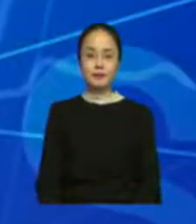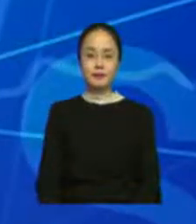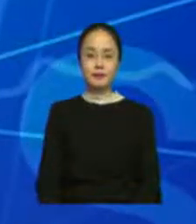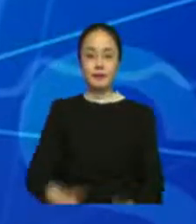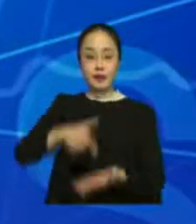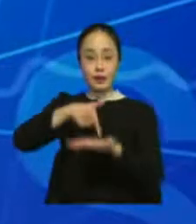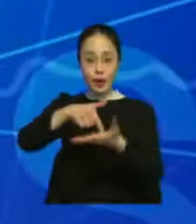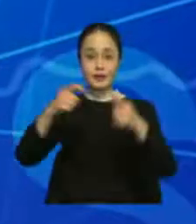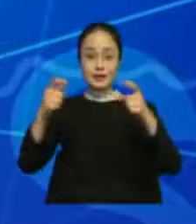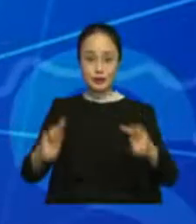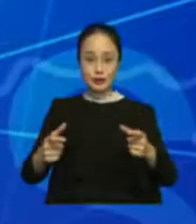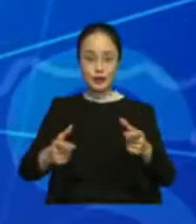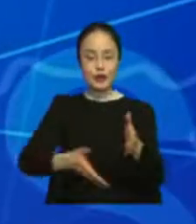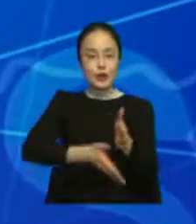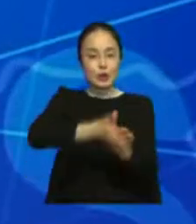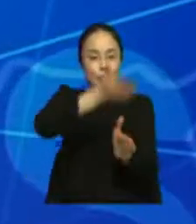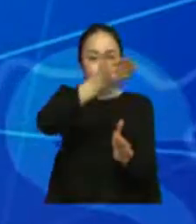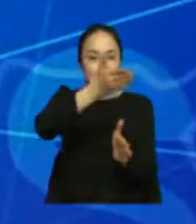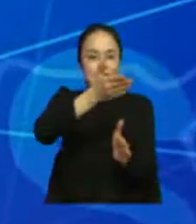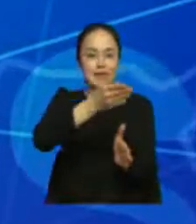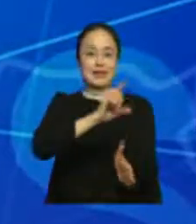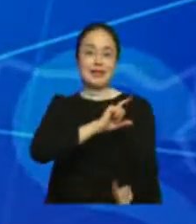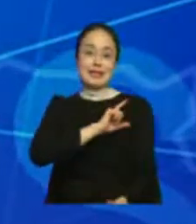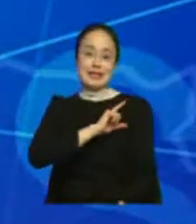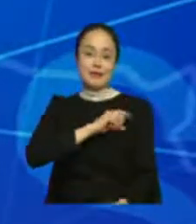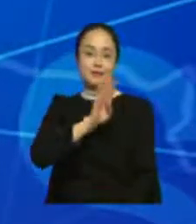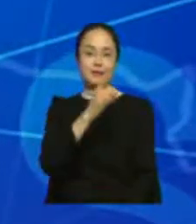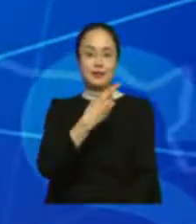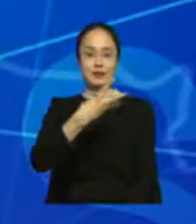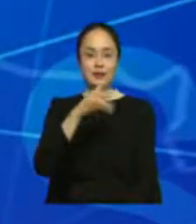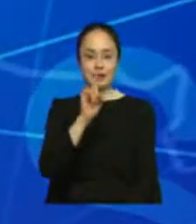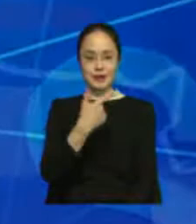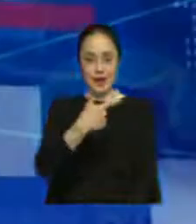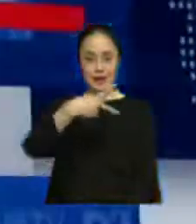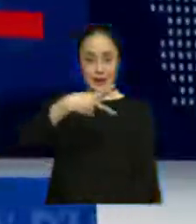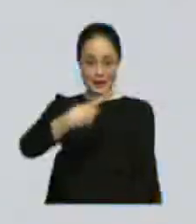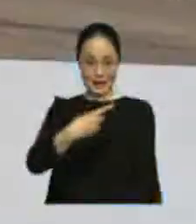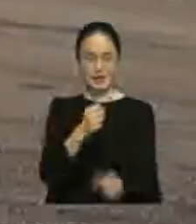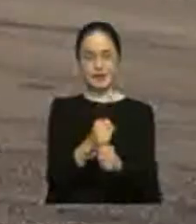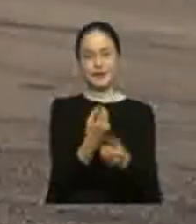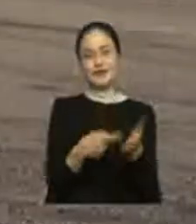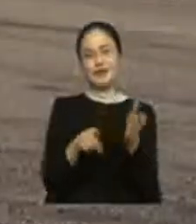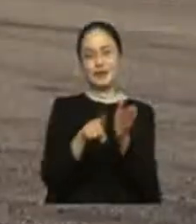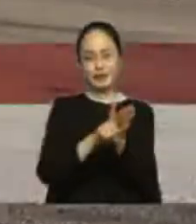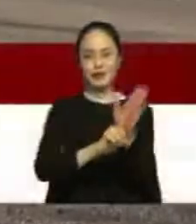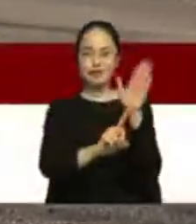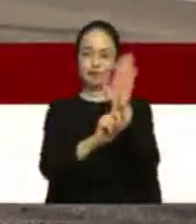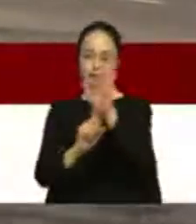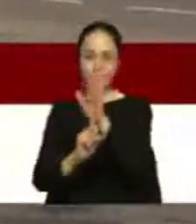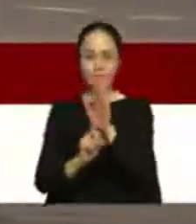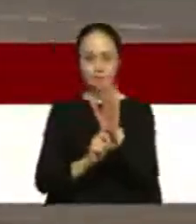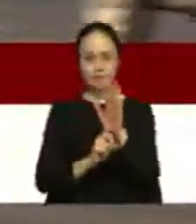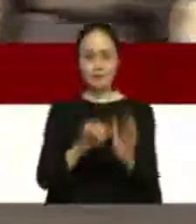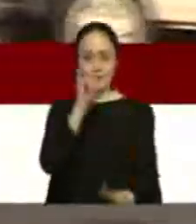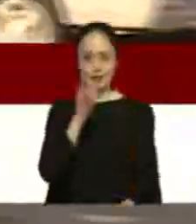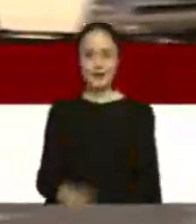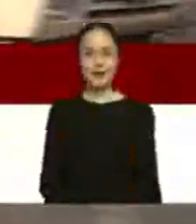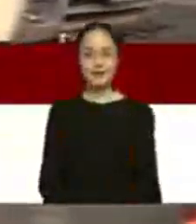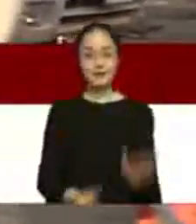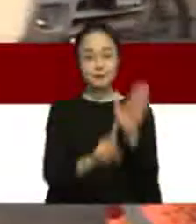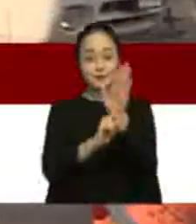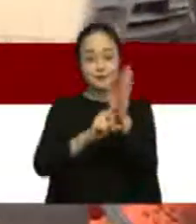광진구 가 새로운 도시 브랜드를 구축하기 위해 광진구 도시브랜드 공모전을 개최합니다 공모 주제는